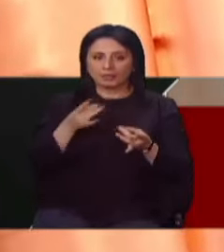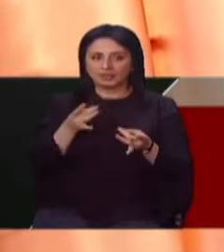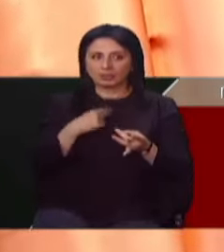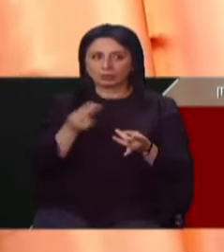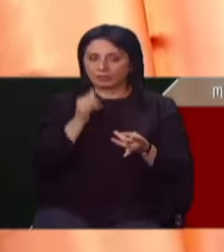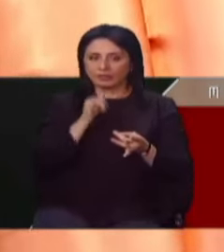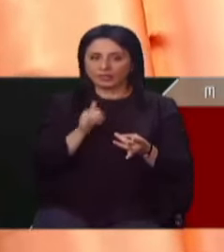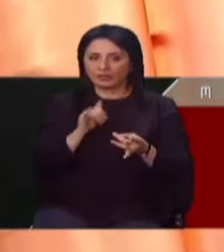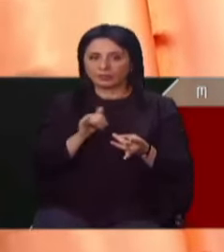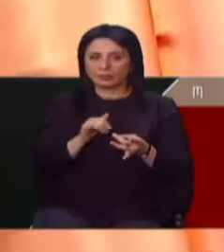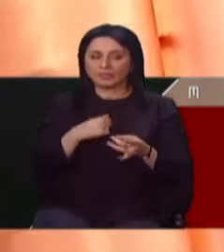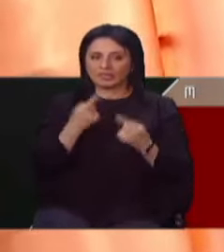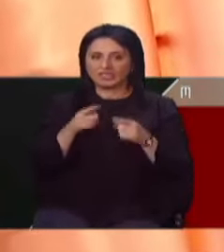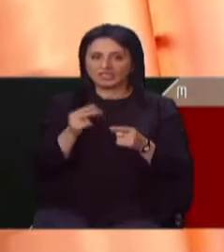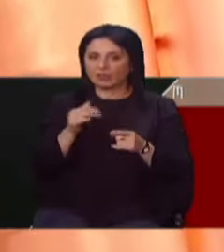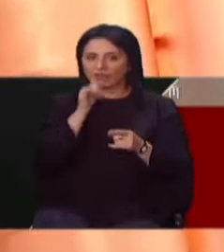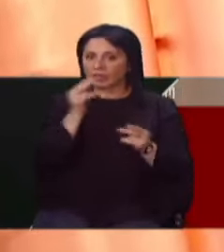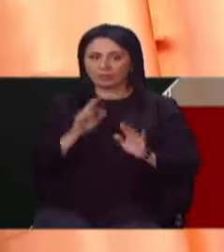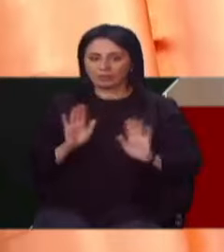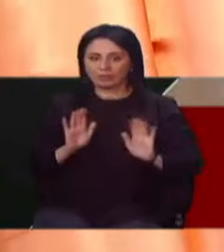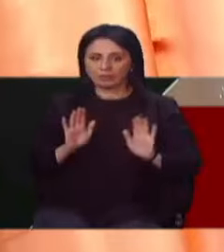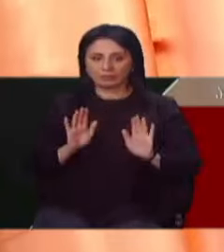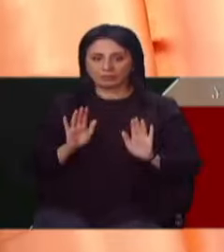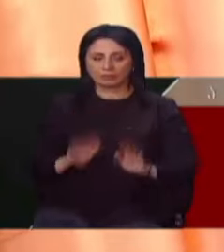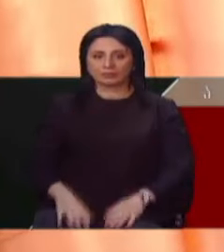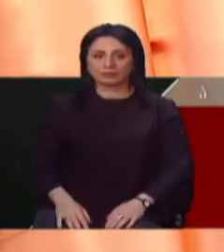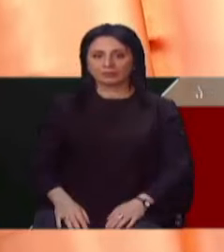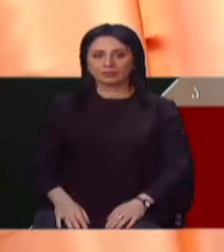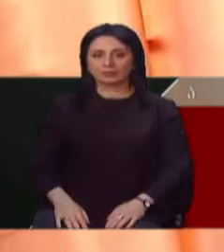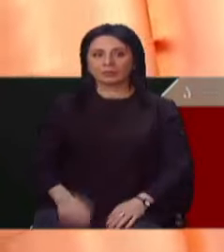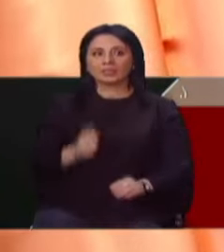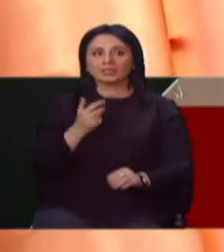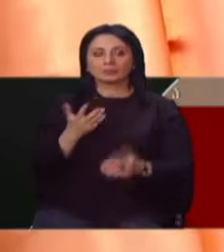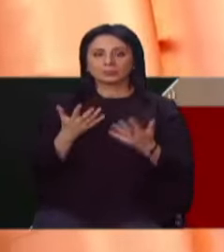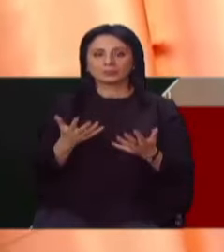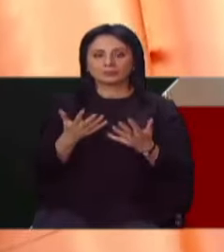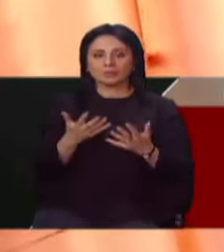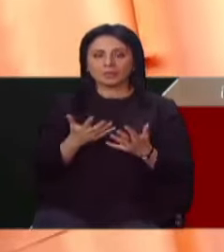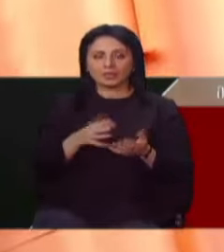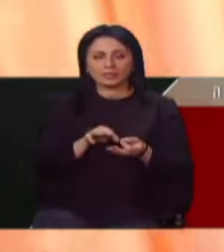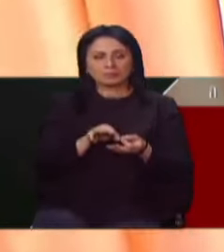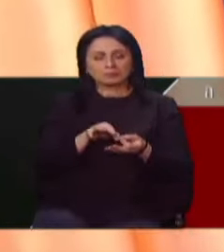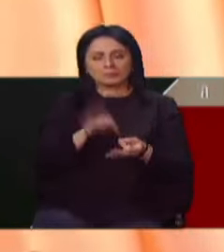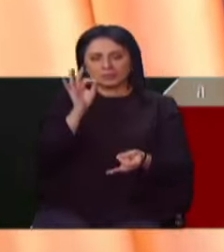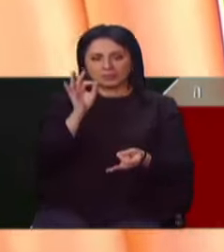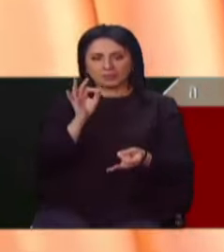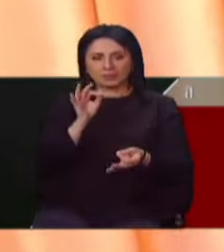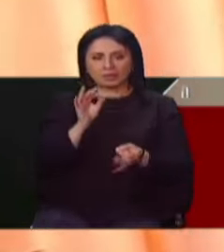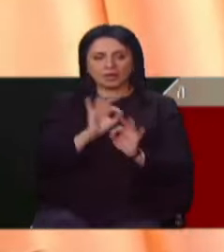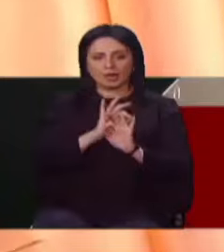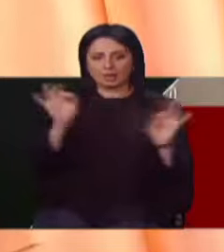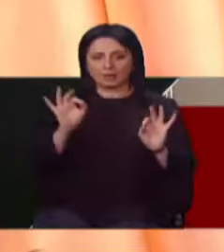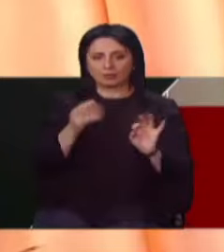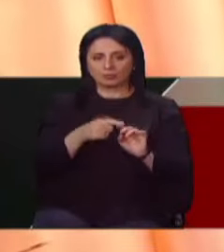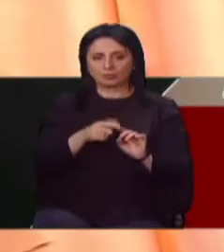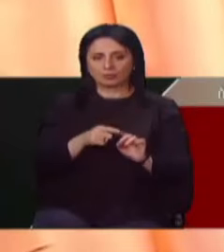მხატვარმა მე ახლა ვიღაცამდე დავხატოთ, მე ამას ვერ დავხატავ, თქვი. Imdenat სრულყოფილია, იმდენად